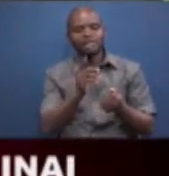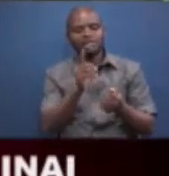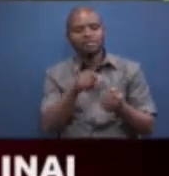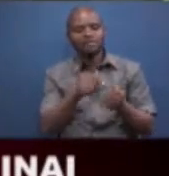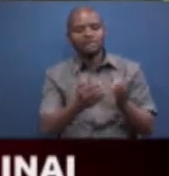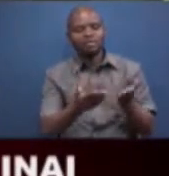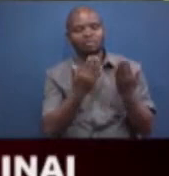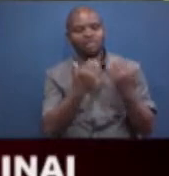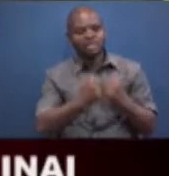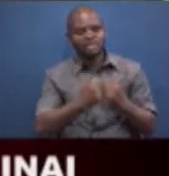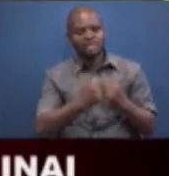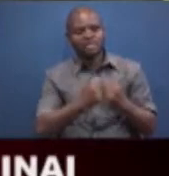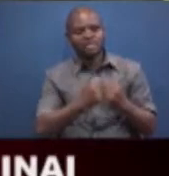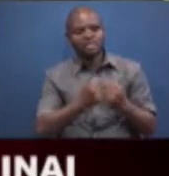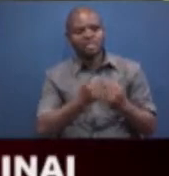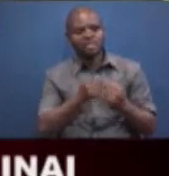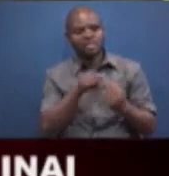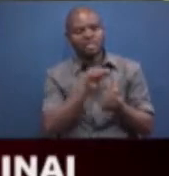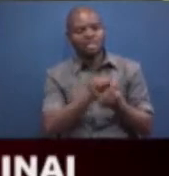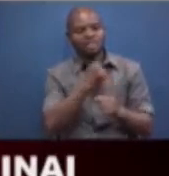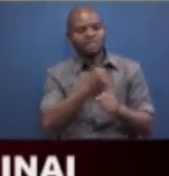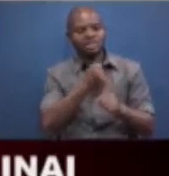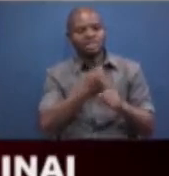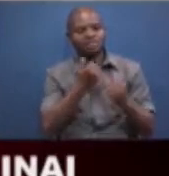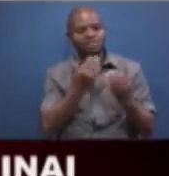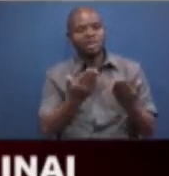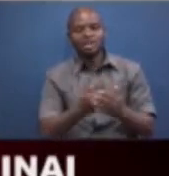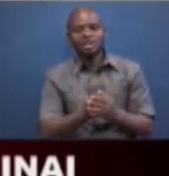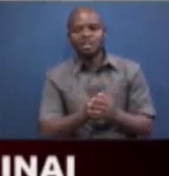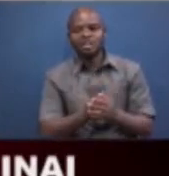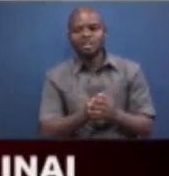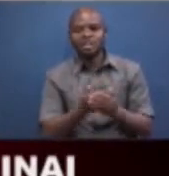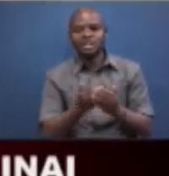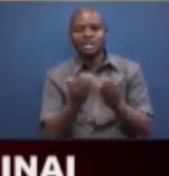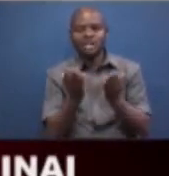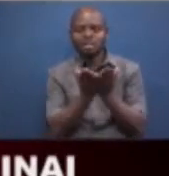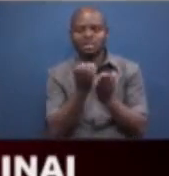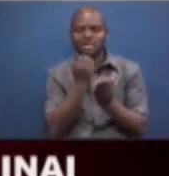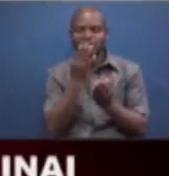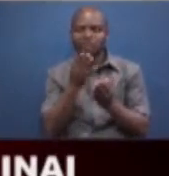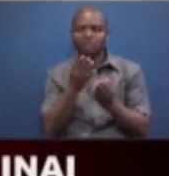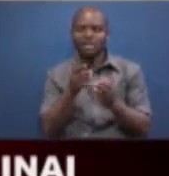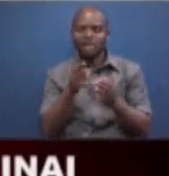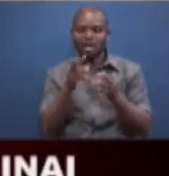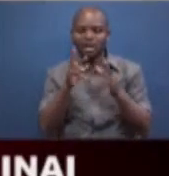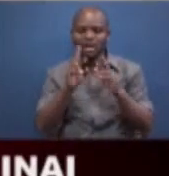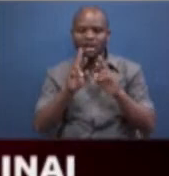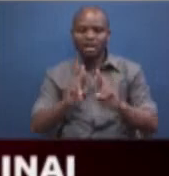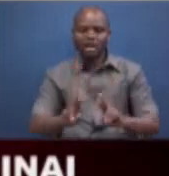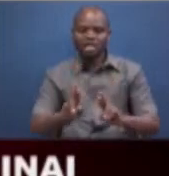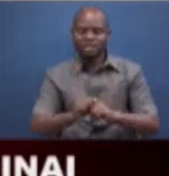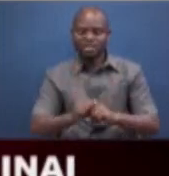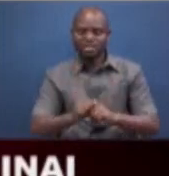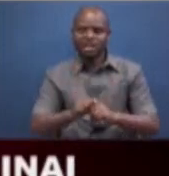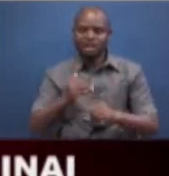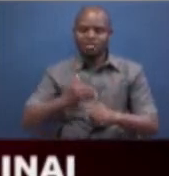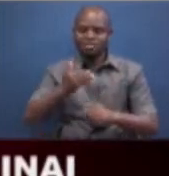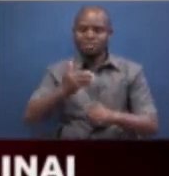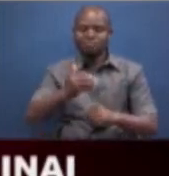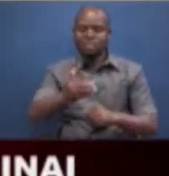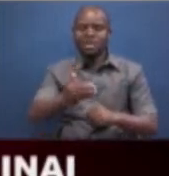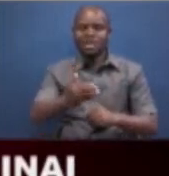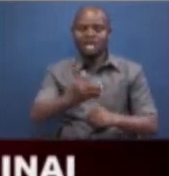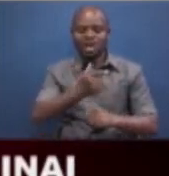inabidi tuviwezeshe hili nalo lifanyike kwa haraka. Awali akisoma taarifa rasmi ya Tume ya Haki Jinai mbele ya Rais Samia